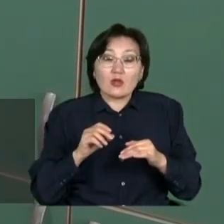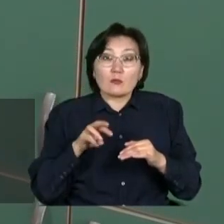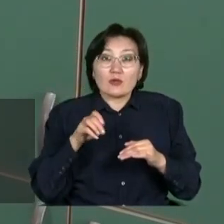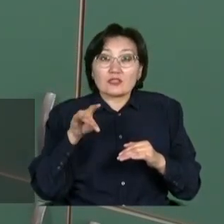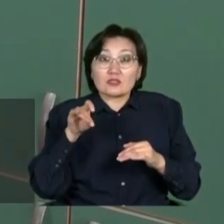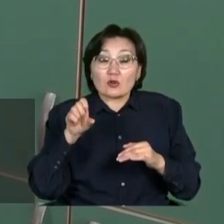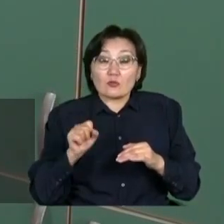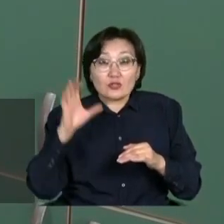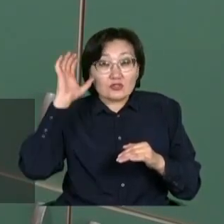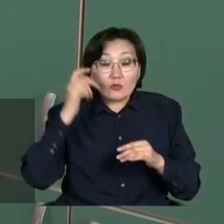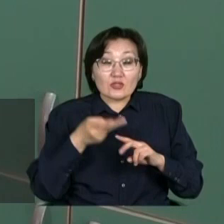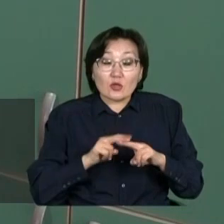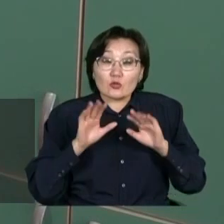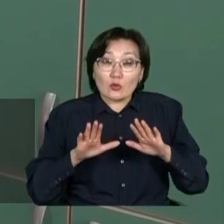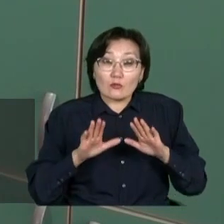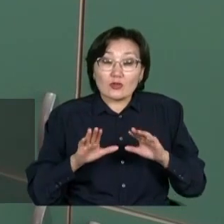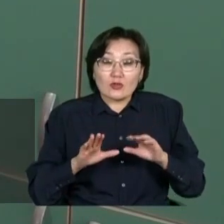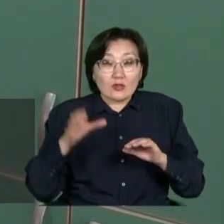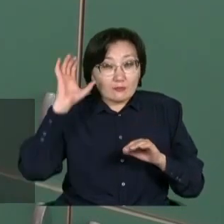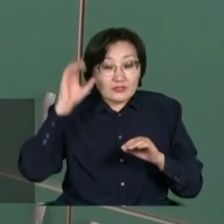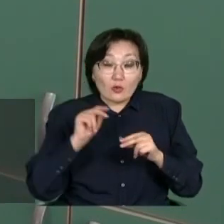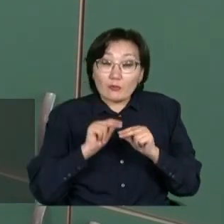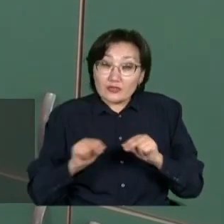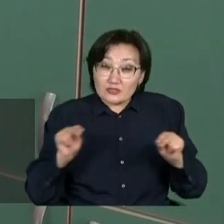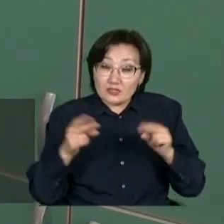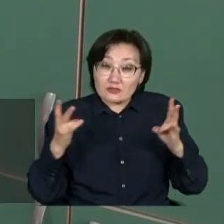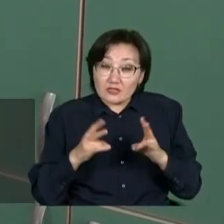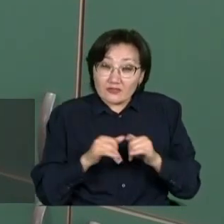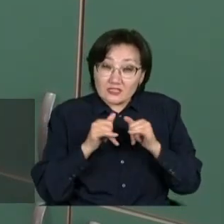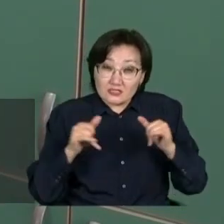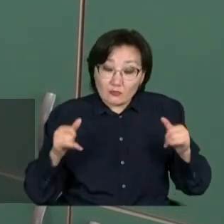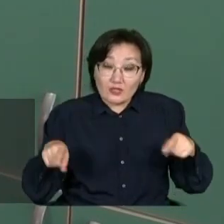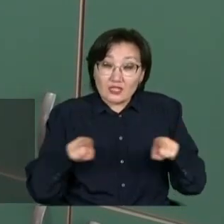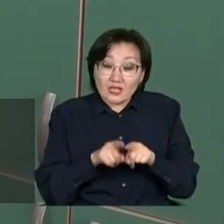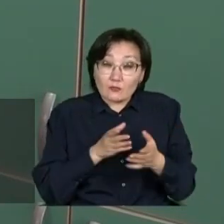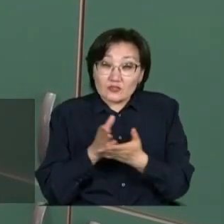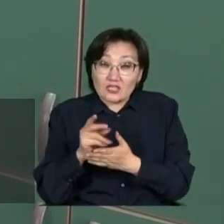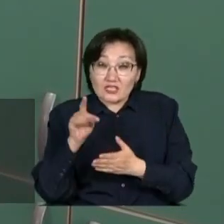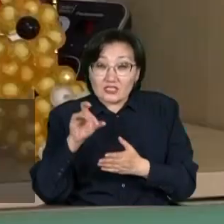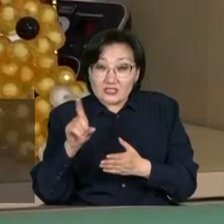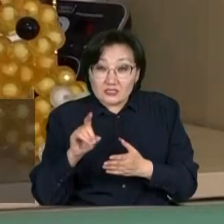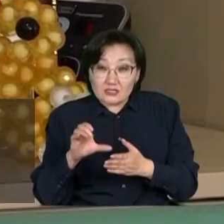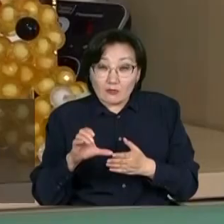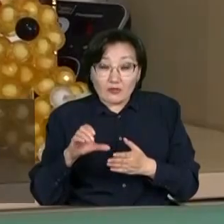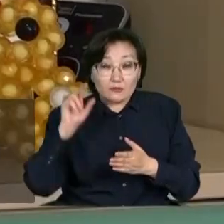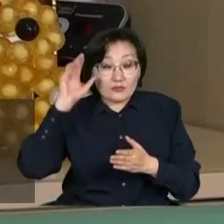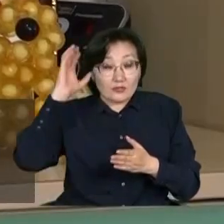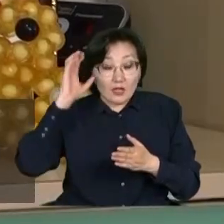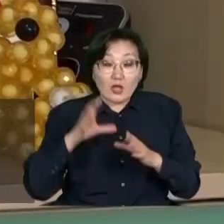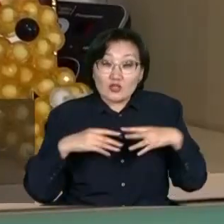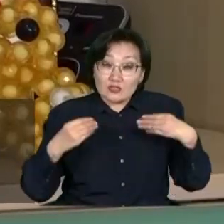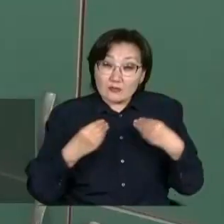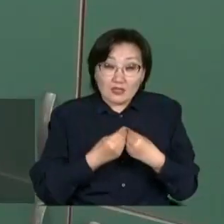магистратура, допустим, психолога – это только психолог-преподаватель. То есть нужно развивать такие направления, как кризисные психологи,